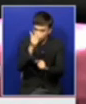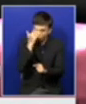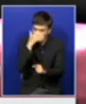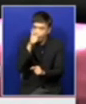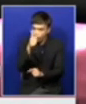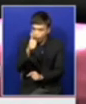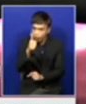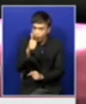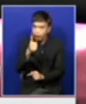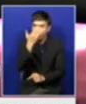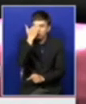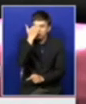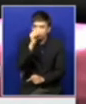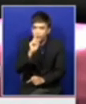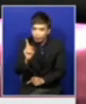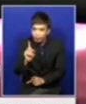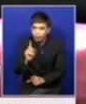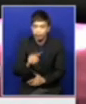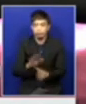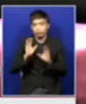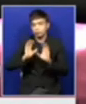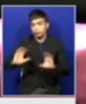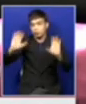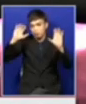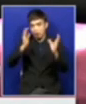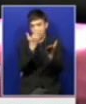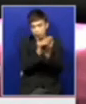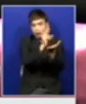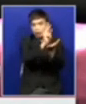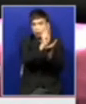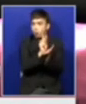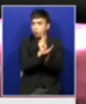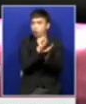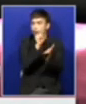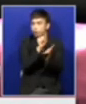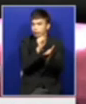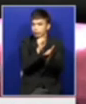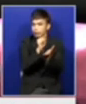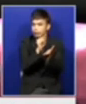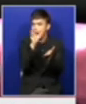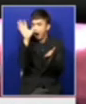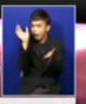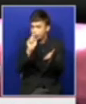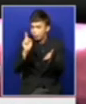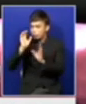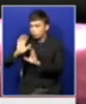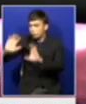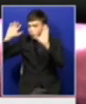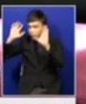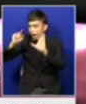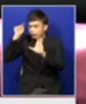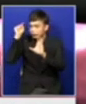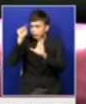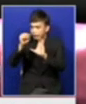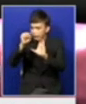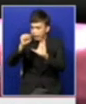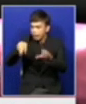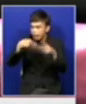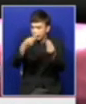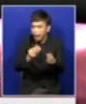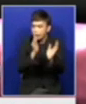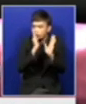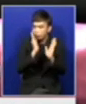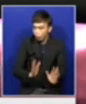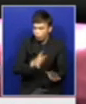าลต้องไม่ลืมว่าการกู้เงินครั้งนี้เกิดจากประกาศของรัฐบาลที่ให้ประชาชนทุกสาขาอา